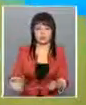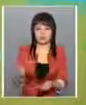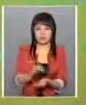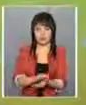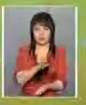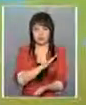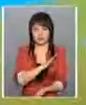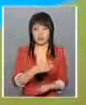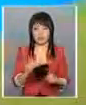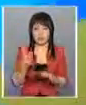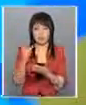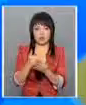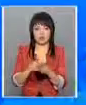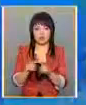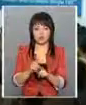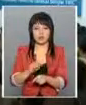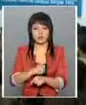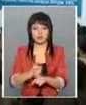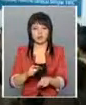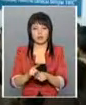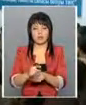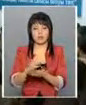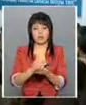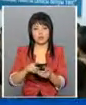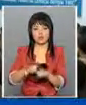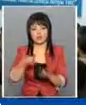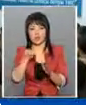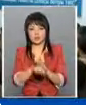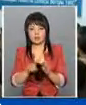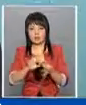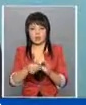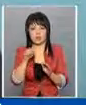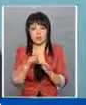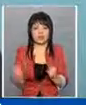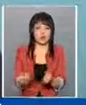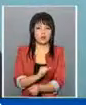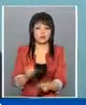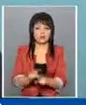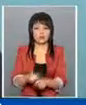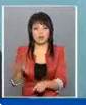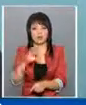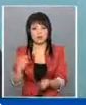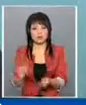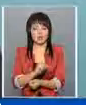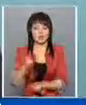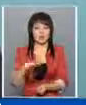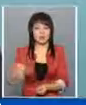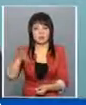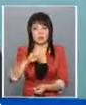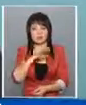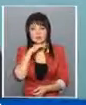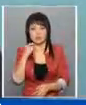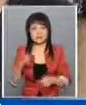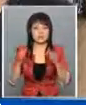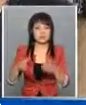таныстырылды. Бағдарламада ең алдымен осы саланы сауықтыру көзделген. Құрғақшылықтан қамбасы құрғалып, қарызы қордаланған